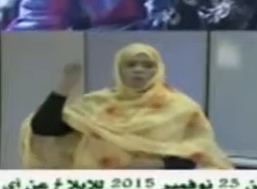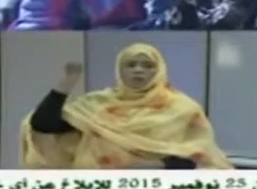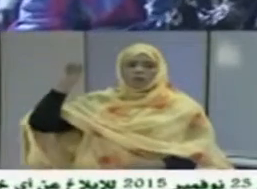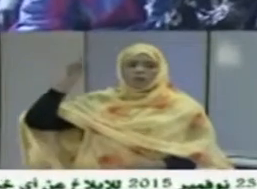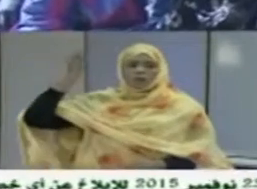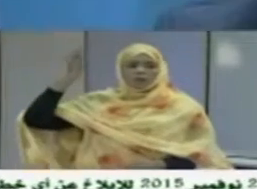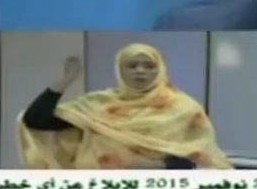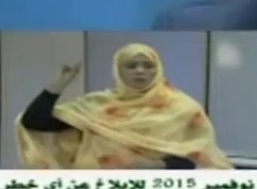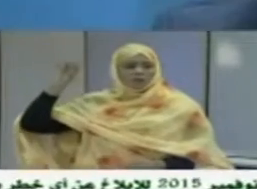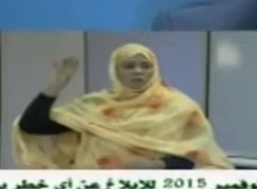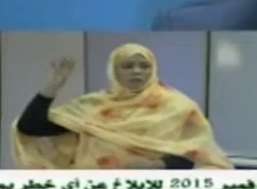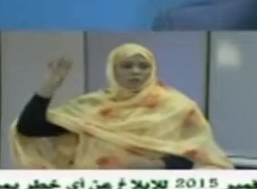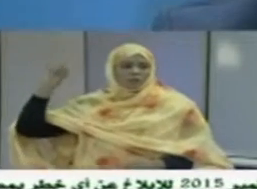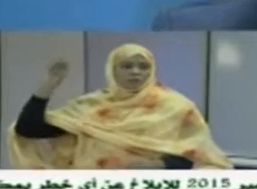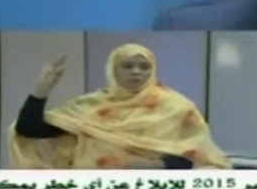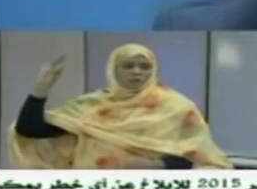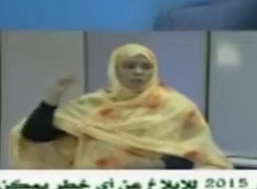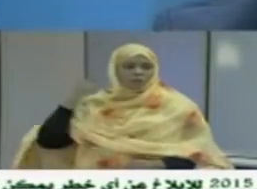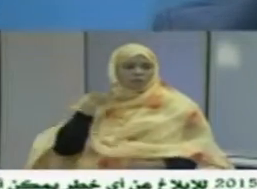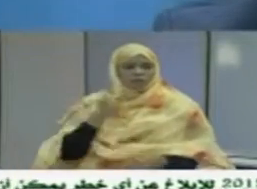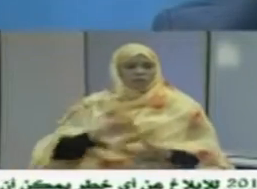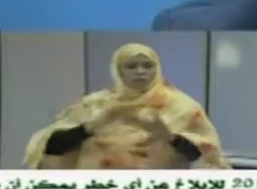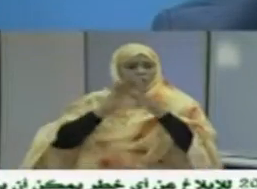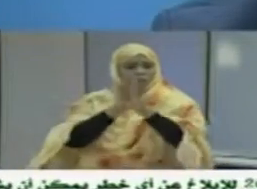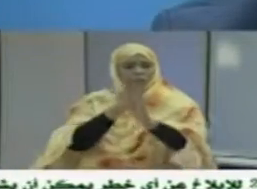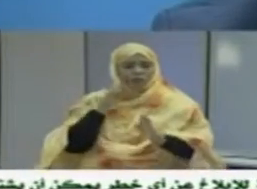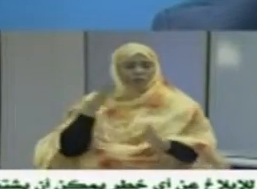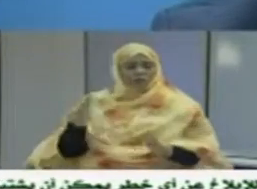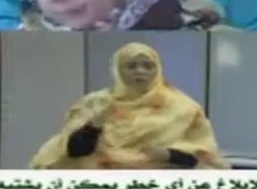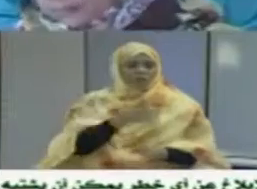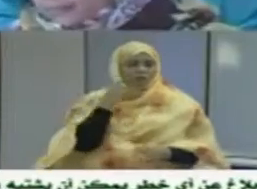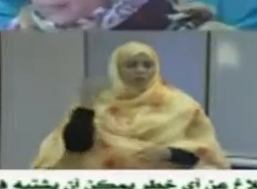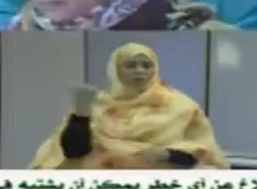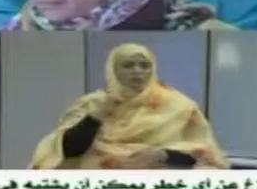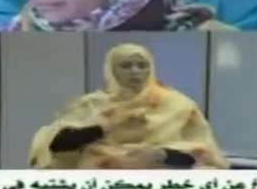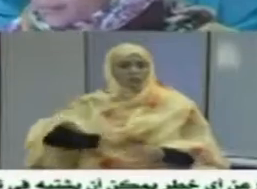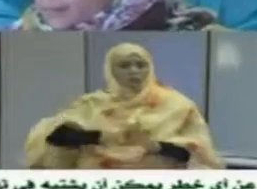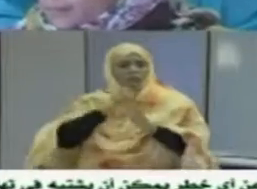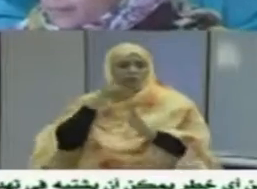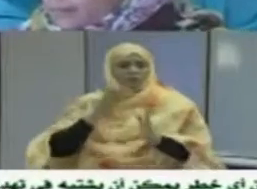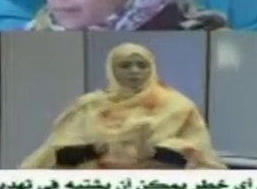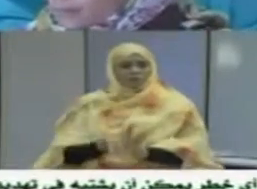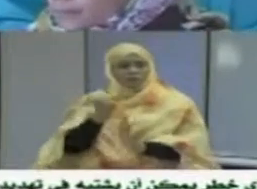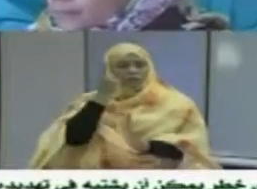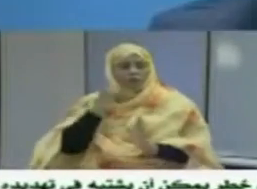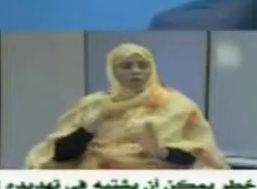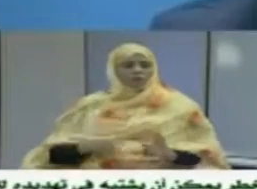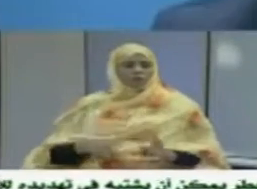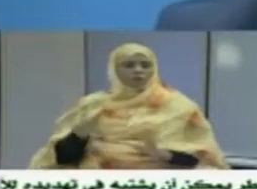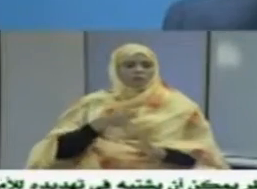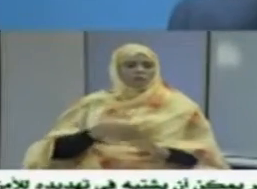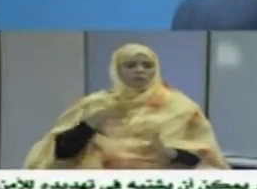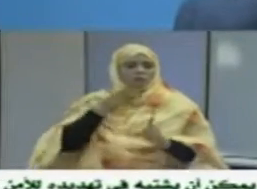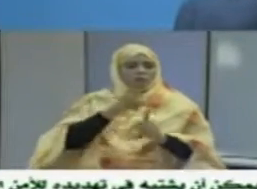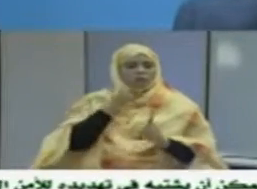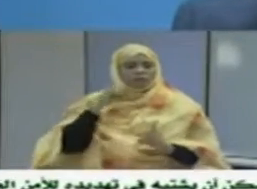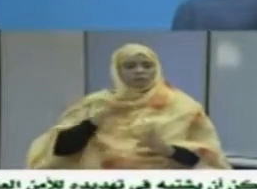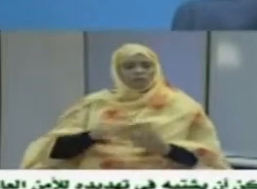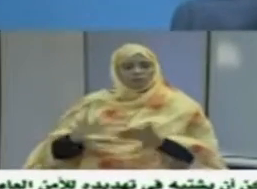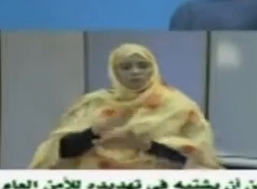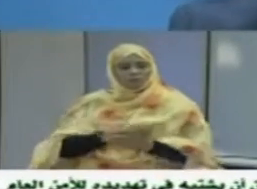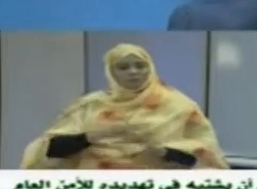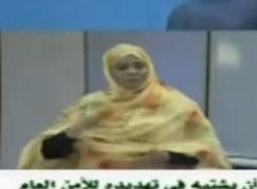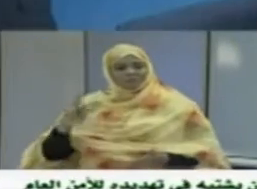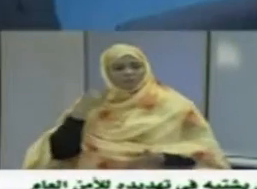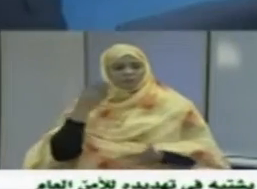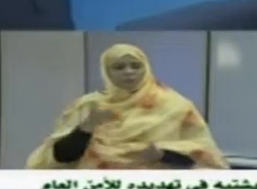منظومة حقوق الأطفال وحمايتهم وتعليمهم، وهو ما مكن من رفع كافة التحديات المتعلقة بهذه الجوانب